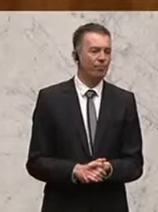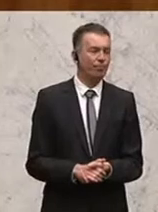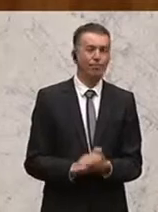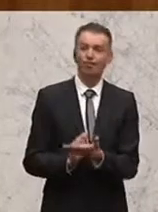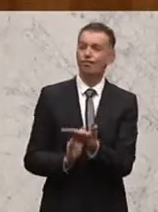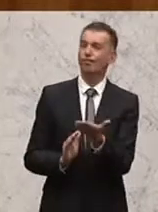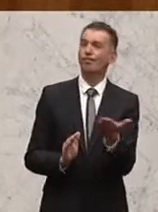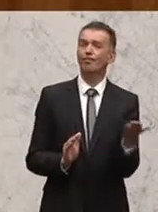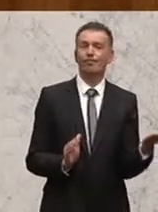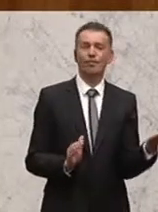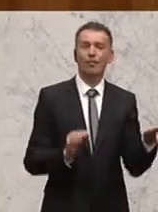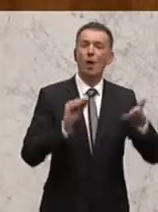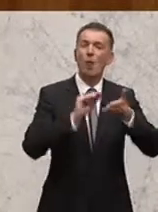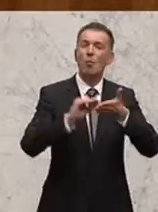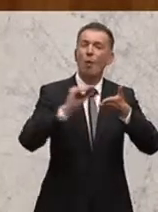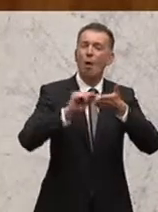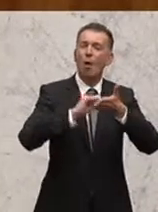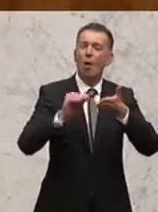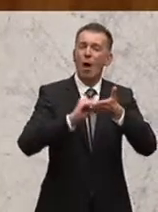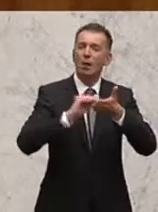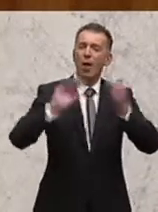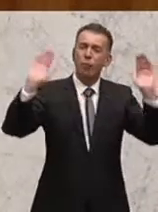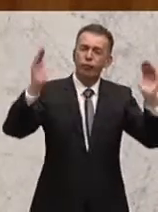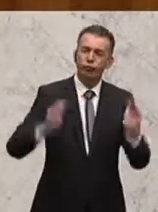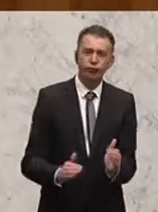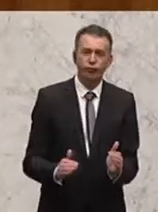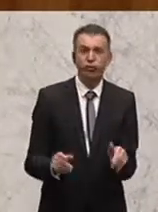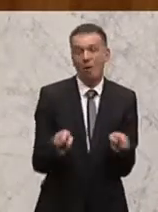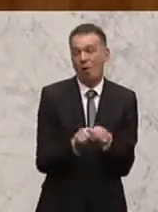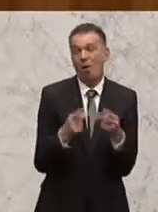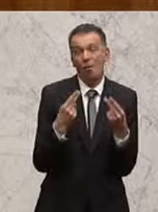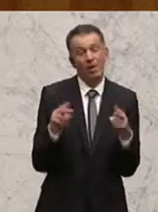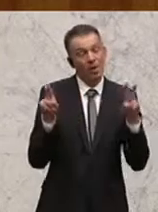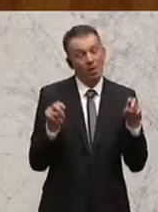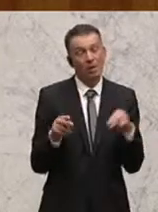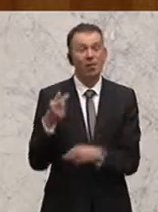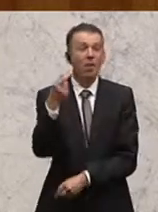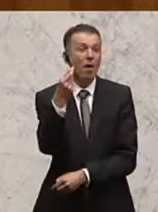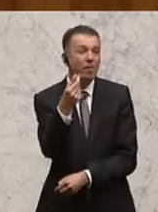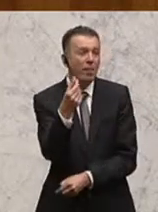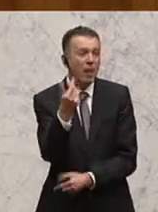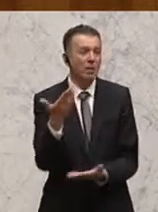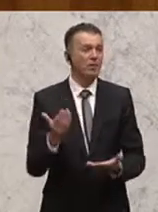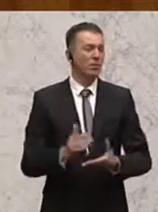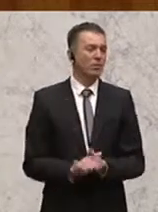Meine Damen und Herren, Bürokratieabbau wäre ein weiteres Thema. Finanzen, die